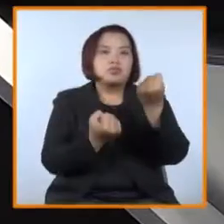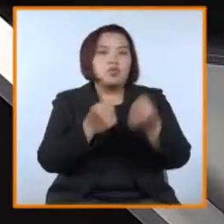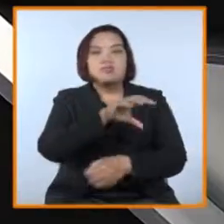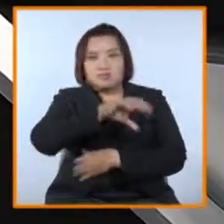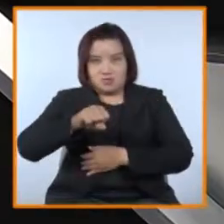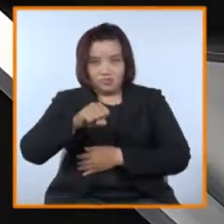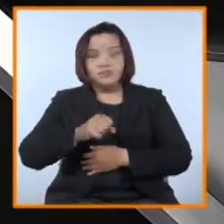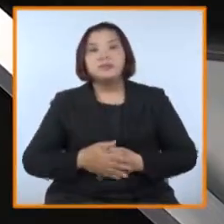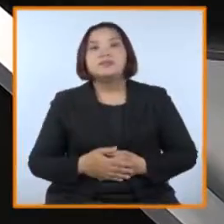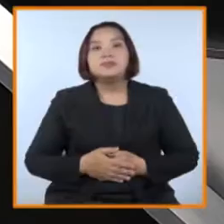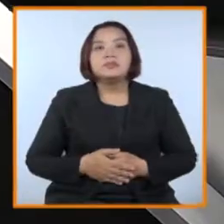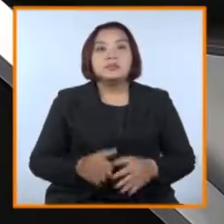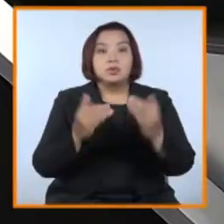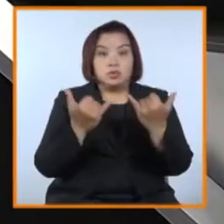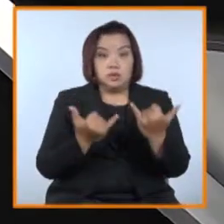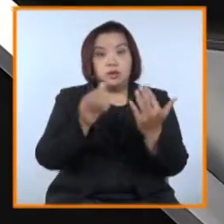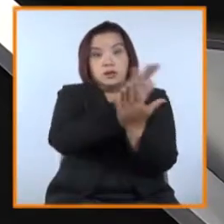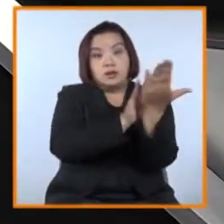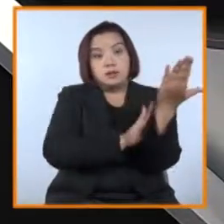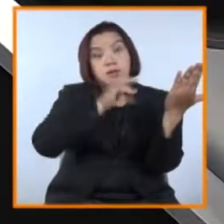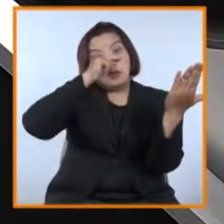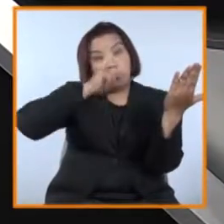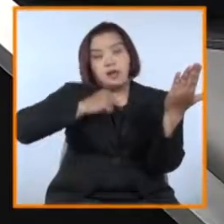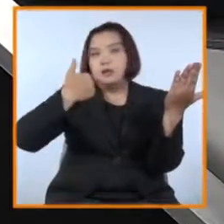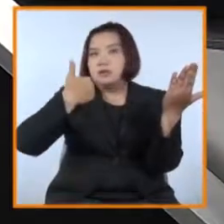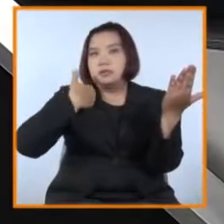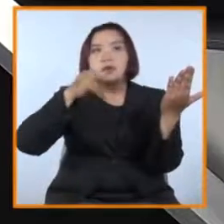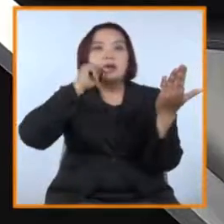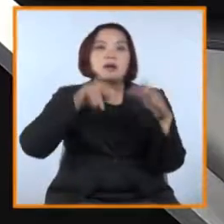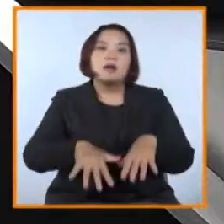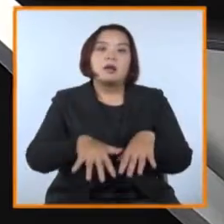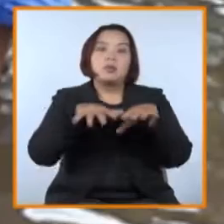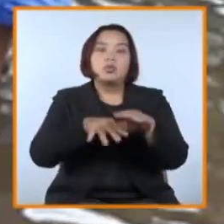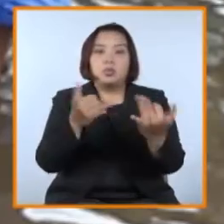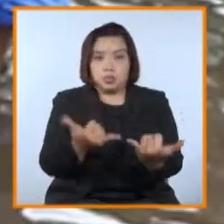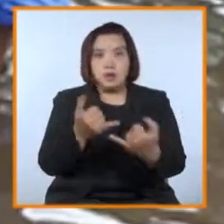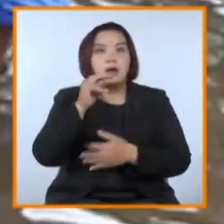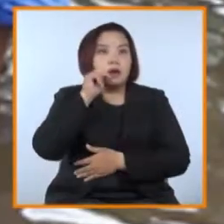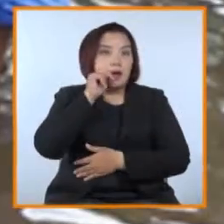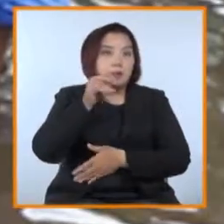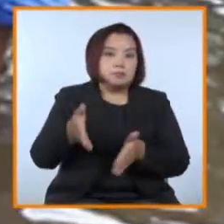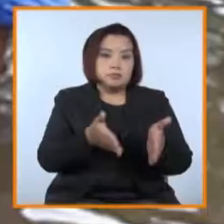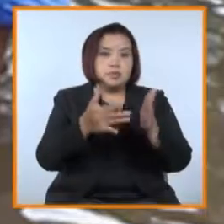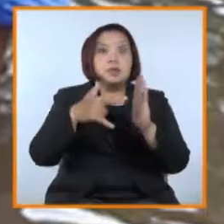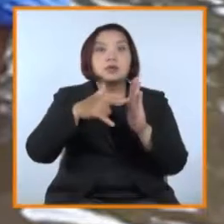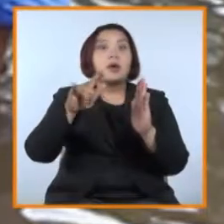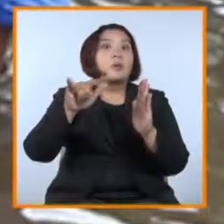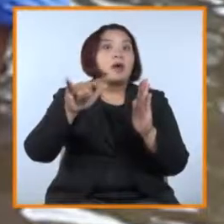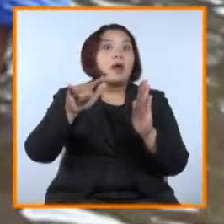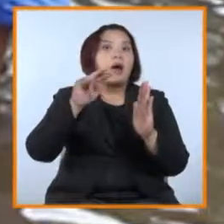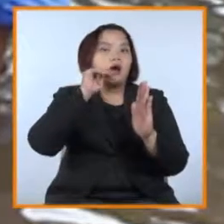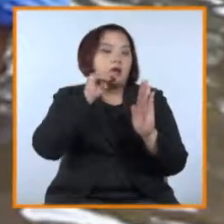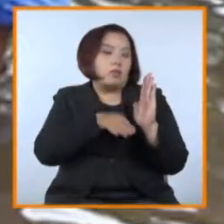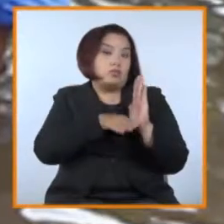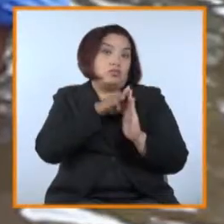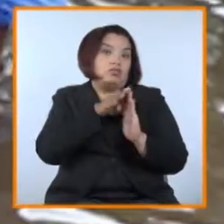ราไปดูภาพรวมน้ำท่วมนะทั่วประเทศในขณะนี้โดยระดับน้ำแม่น้ำเจ้าพระยาตอนนี้ยังคงวิกฤตนะคะอย่างเช่นที่จัง